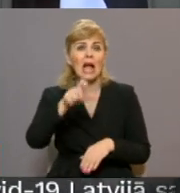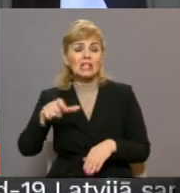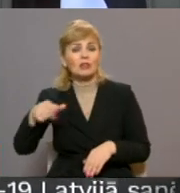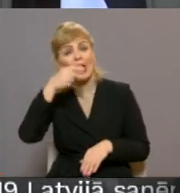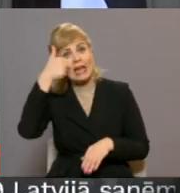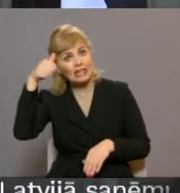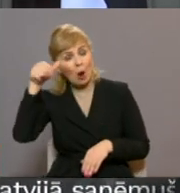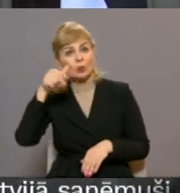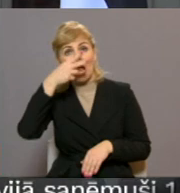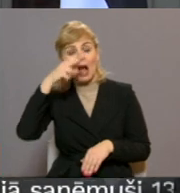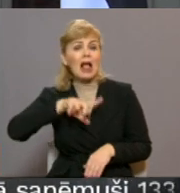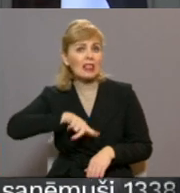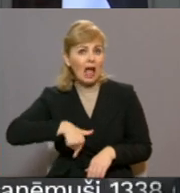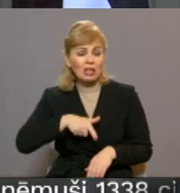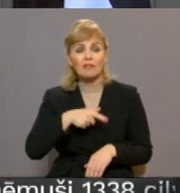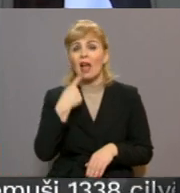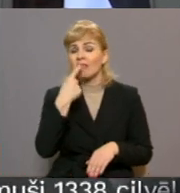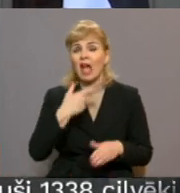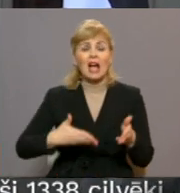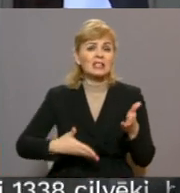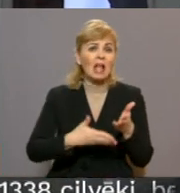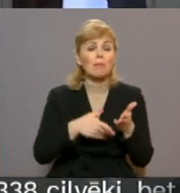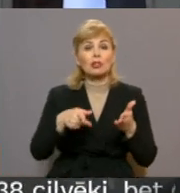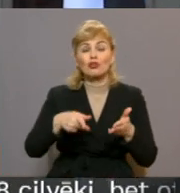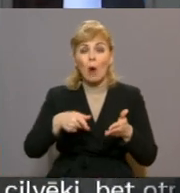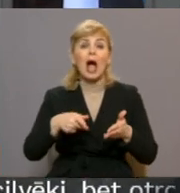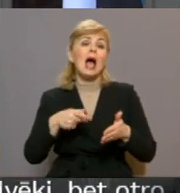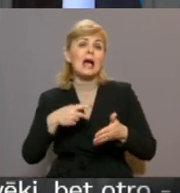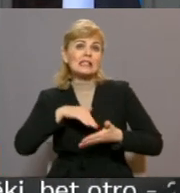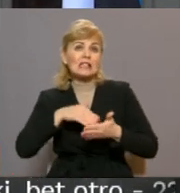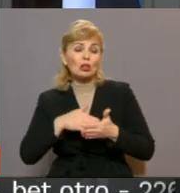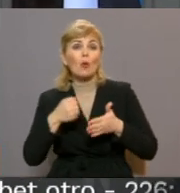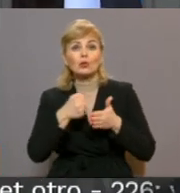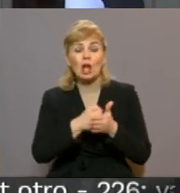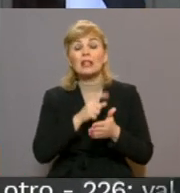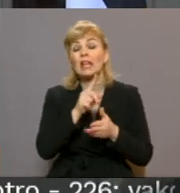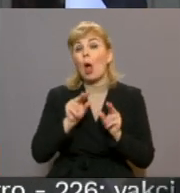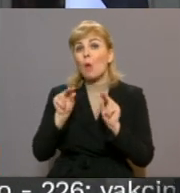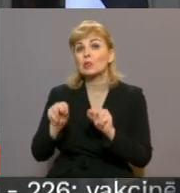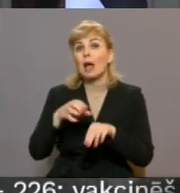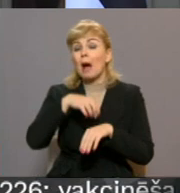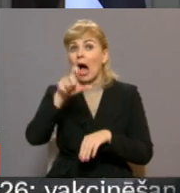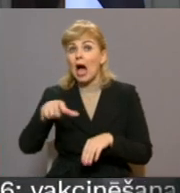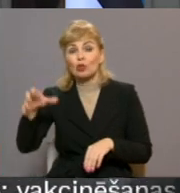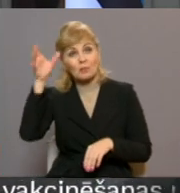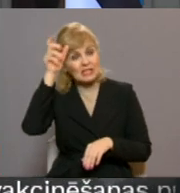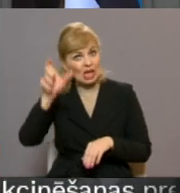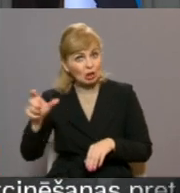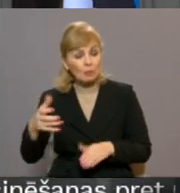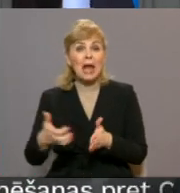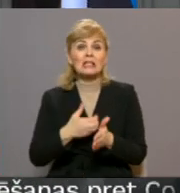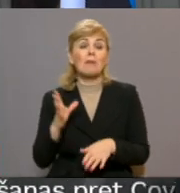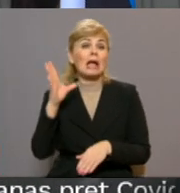Latvijā. Nekas cits mums nepalīdzēs tikt galā ar šo situāciju, kā vien uzticēšanās ārstiem un zinātniekiem. Izmantosim